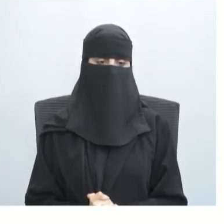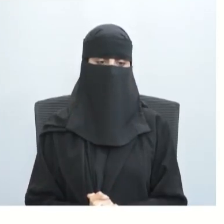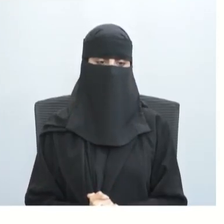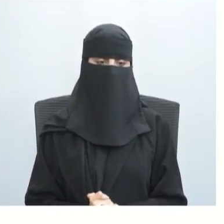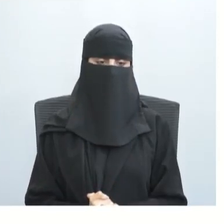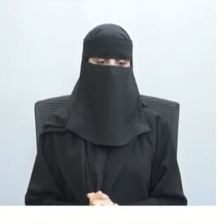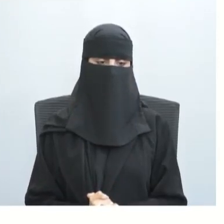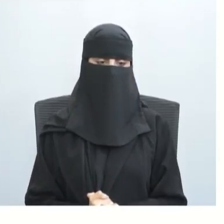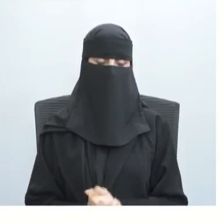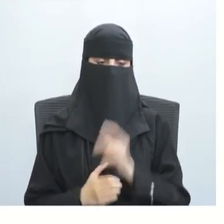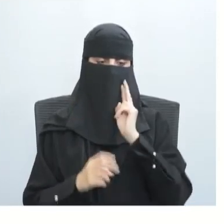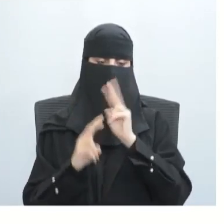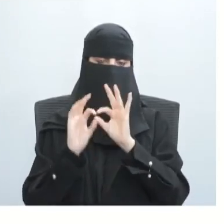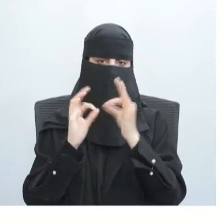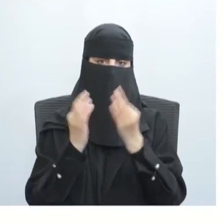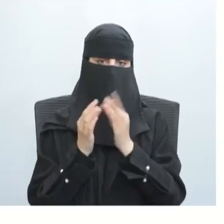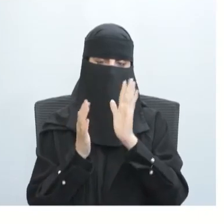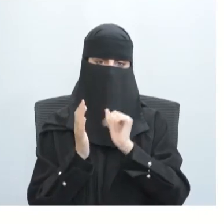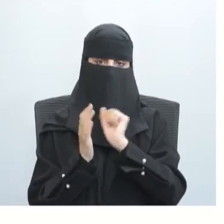عن في مجموعه من المرشحات